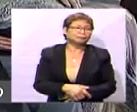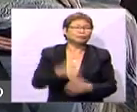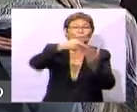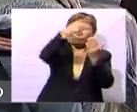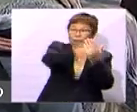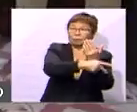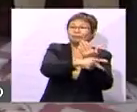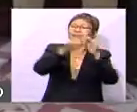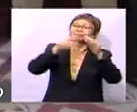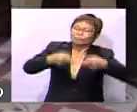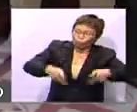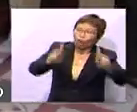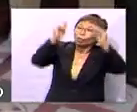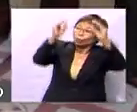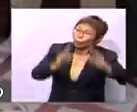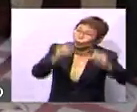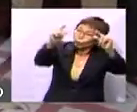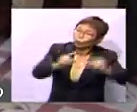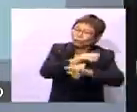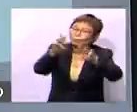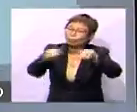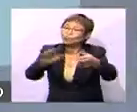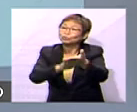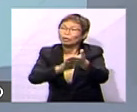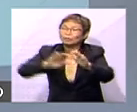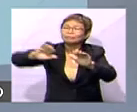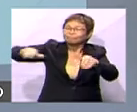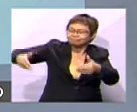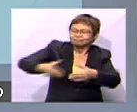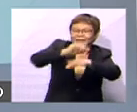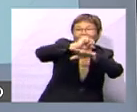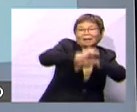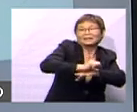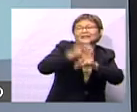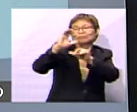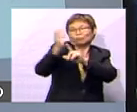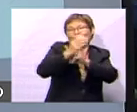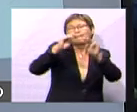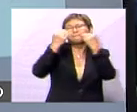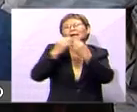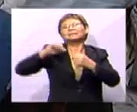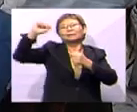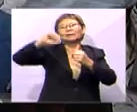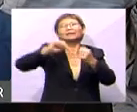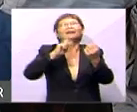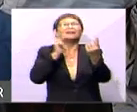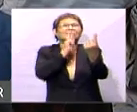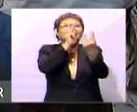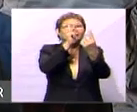Program ini turut memberi peluang kepada guru dan murid sekolah berkenaan memperkenalkan adat dan budaya masyarakat Sabah kepada